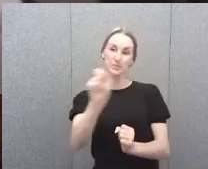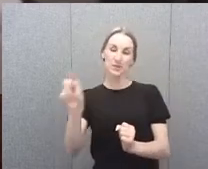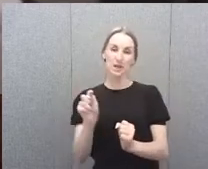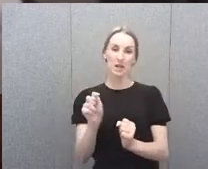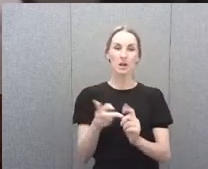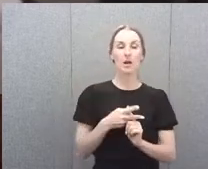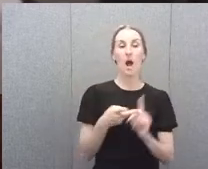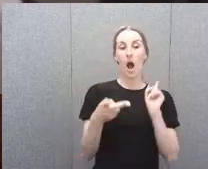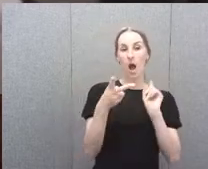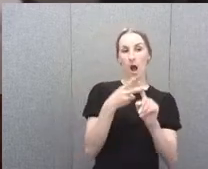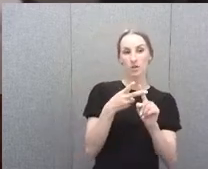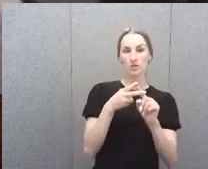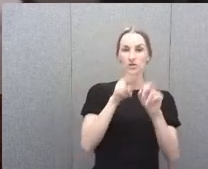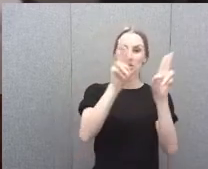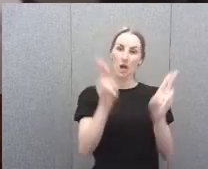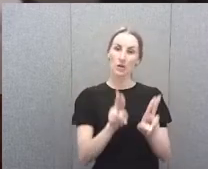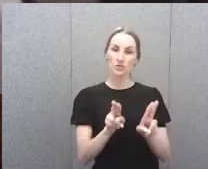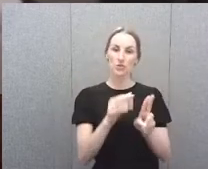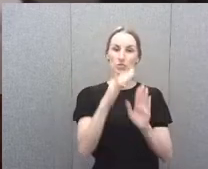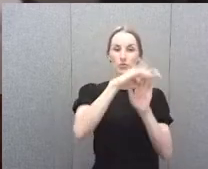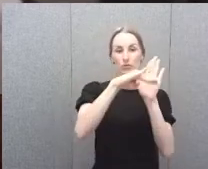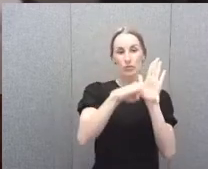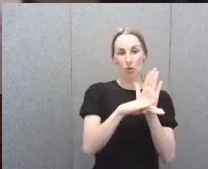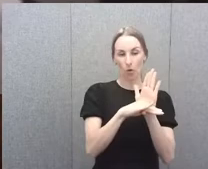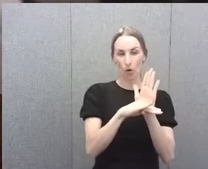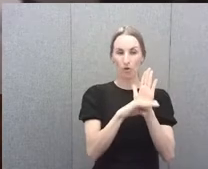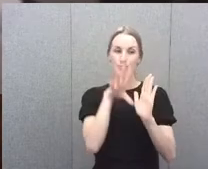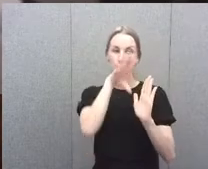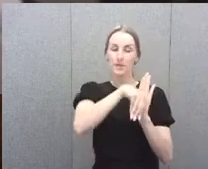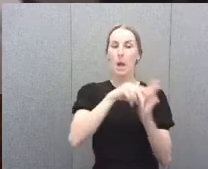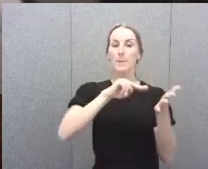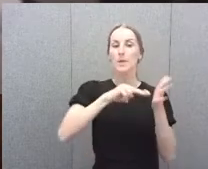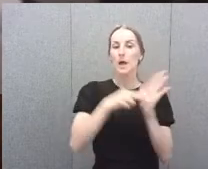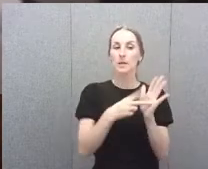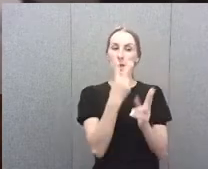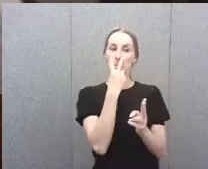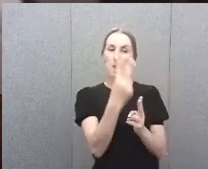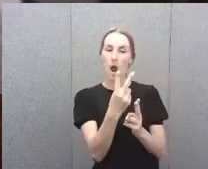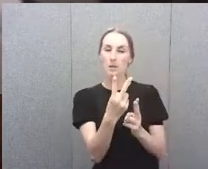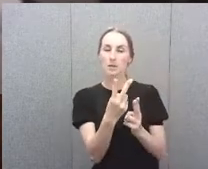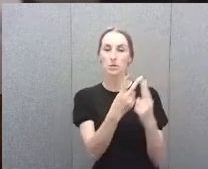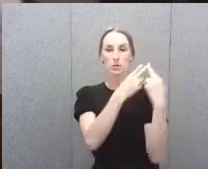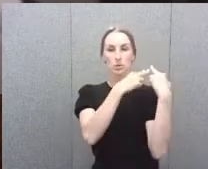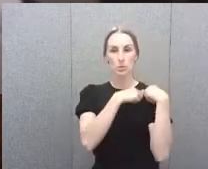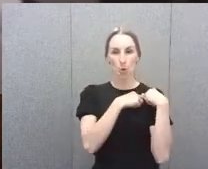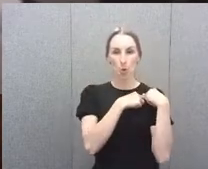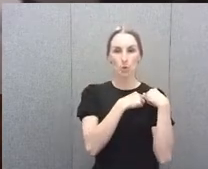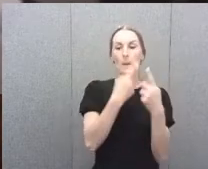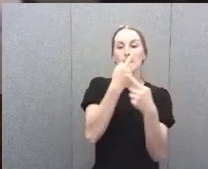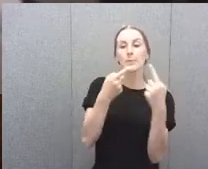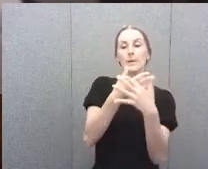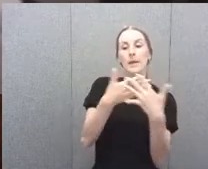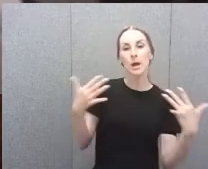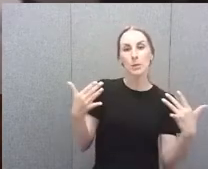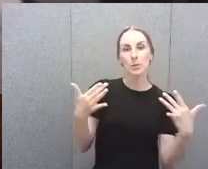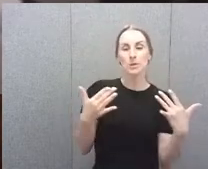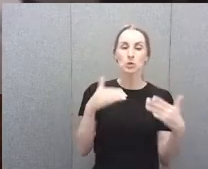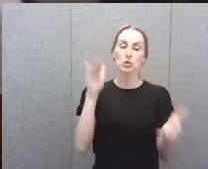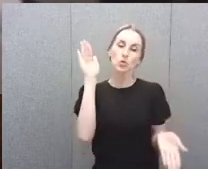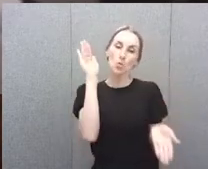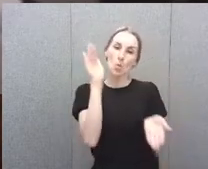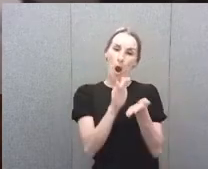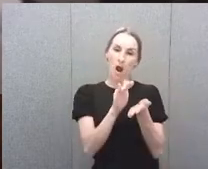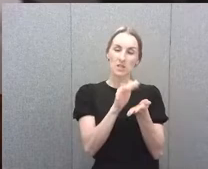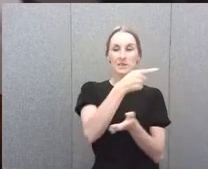Во втором плане введения действия этой повестки предусмотрены обязательства и конкретные средства снижения отрицательного влияния